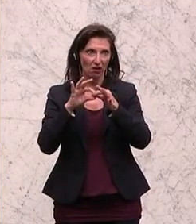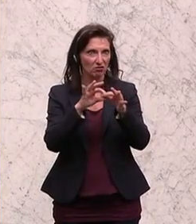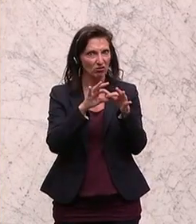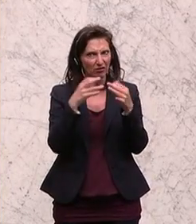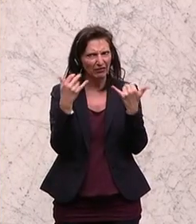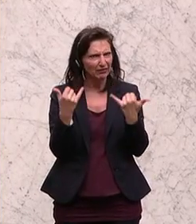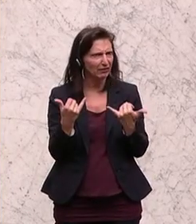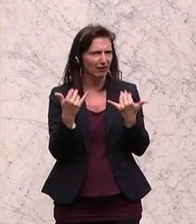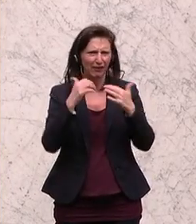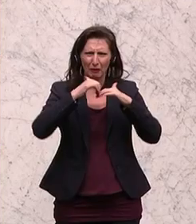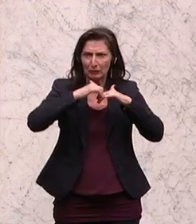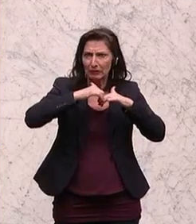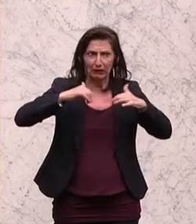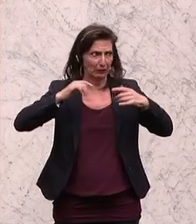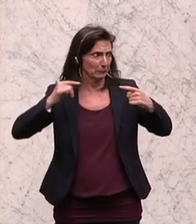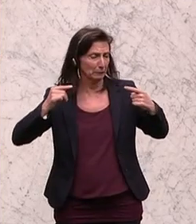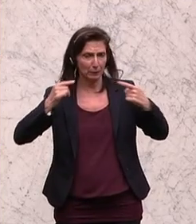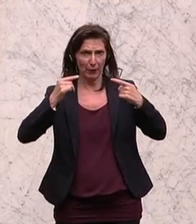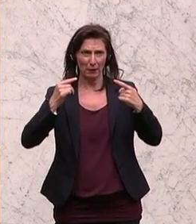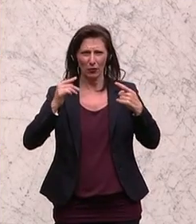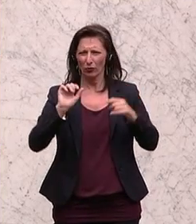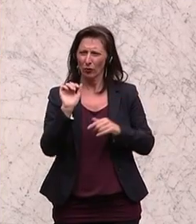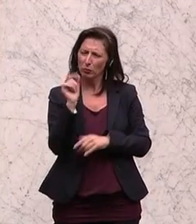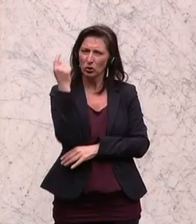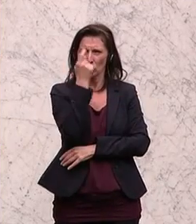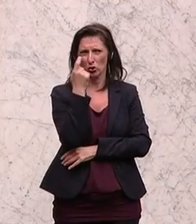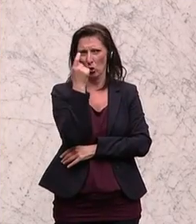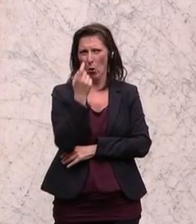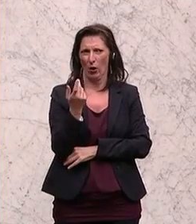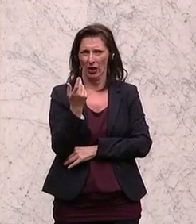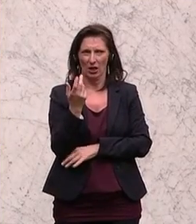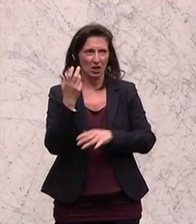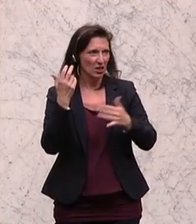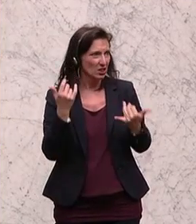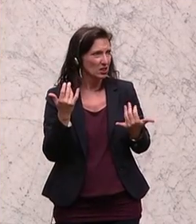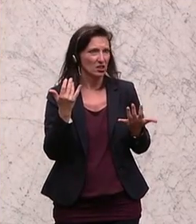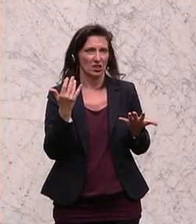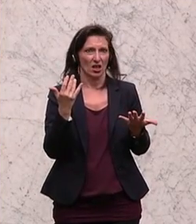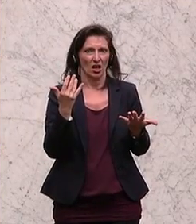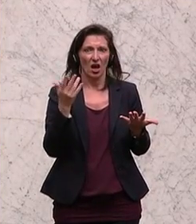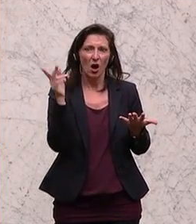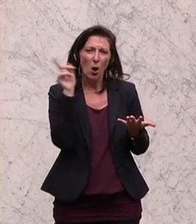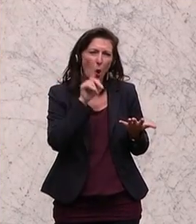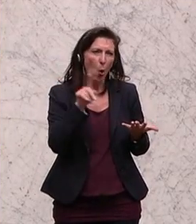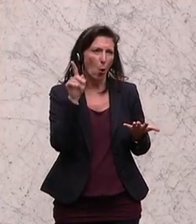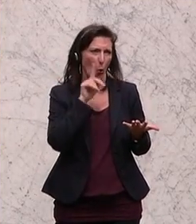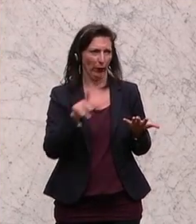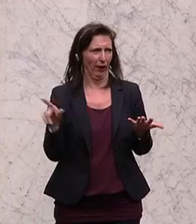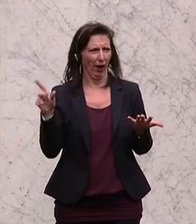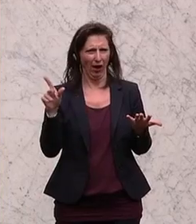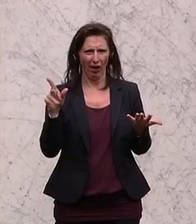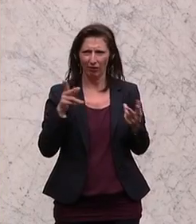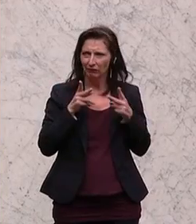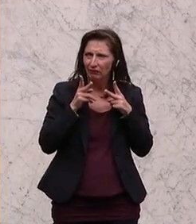besonders besorgniserregend finde ich die Lügen- und Hetzkampagnen, die im Mutterland der politischen